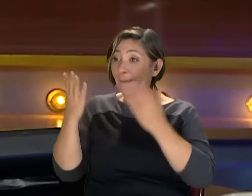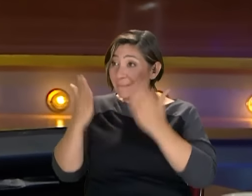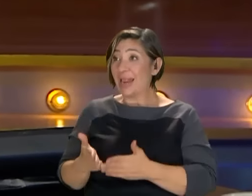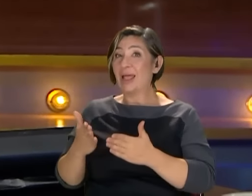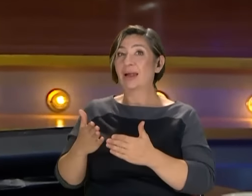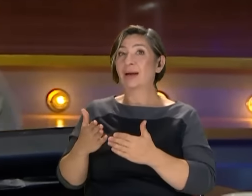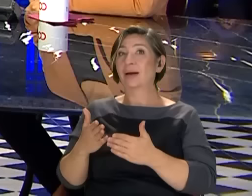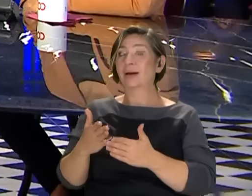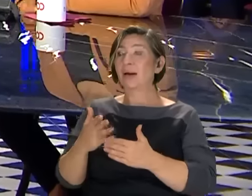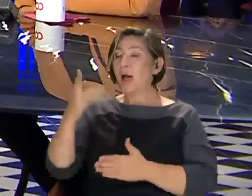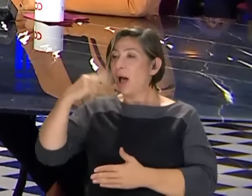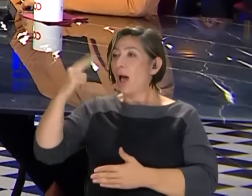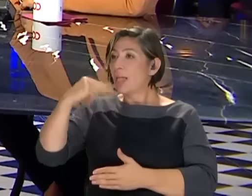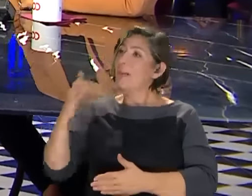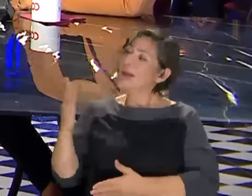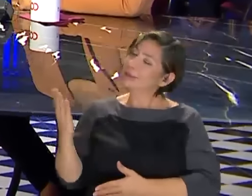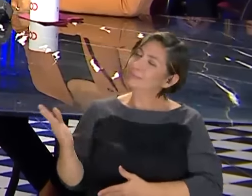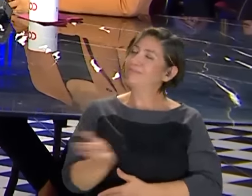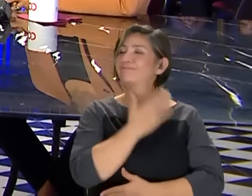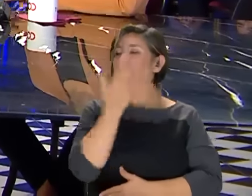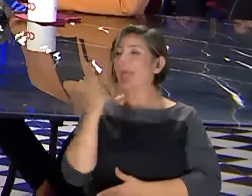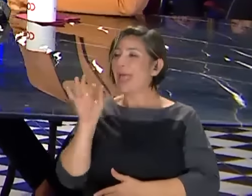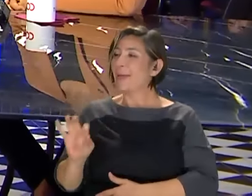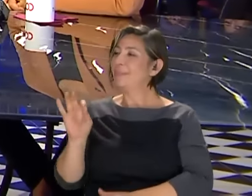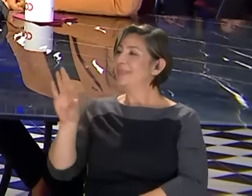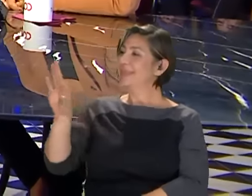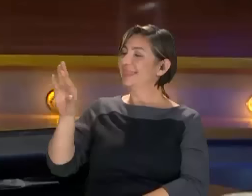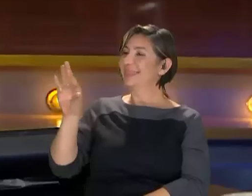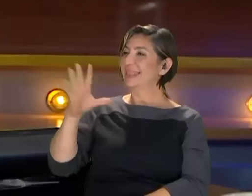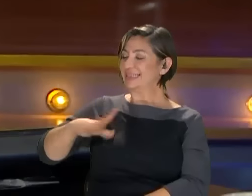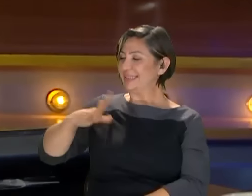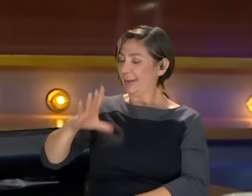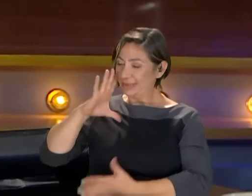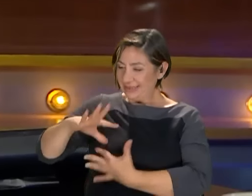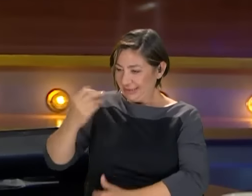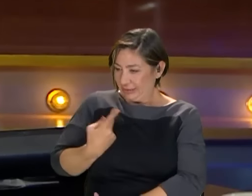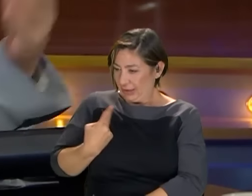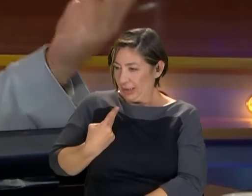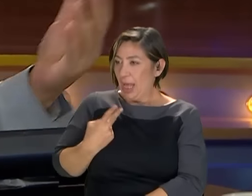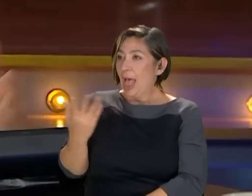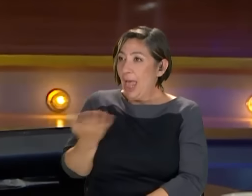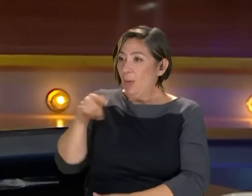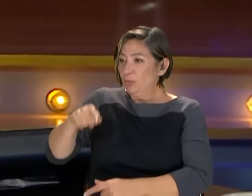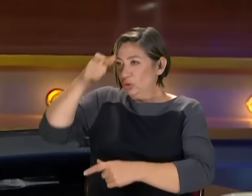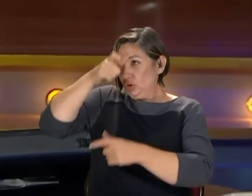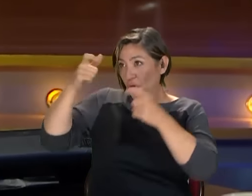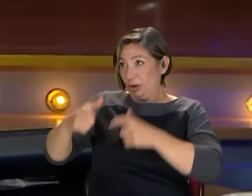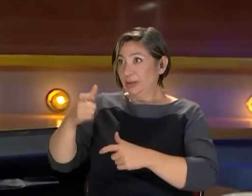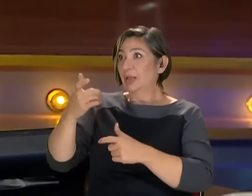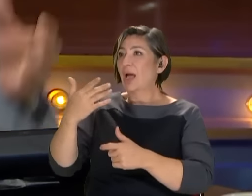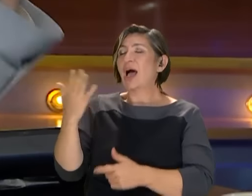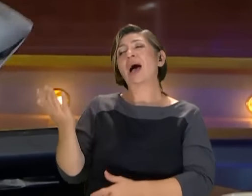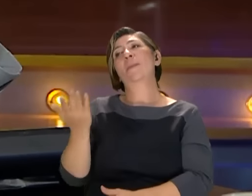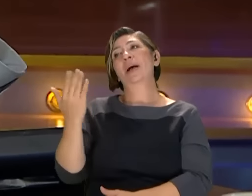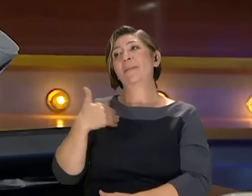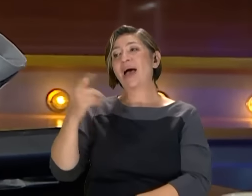kalsanız ağlamak yerine hep tercih eder ki bir insan, hele hele bu memleketin insanı, aman